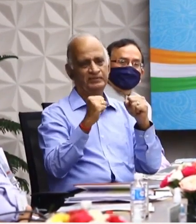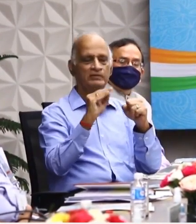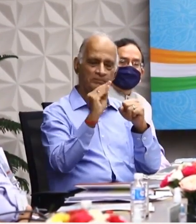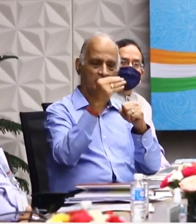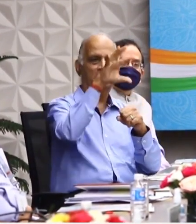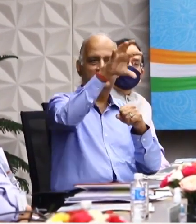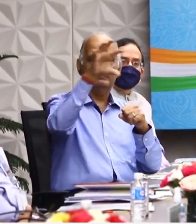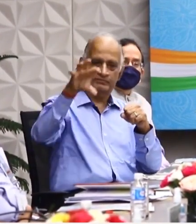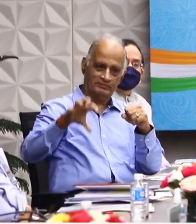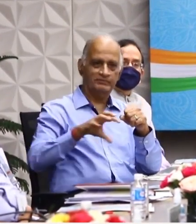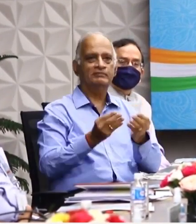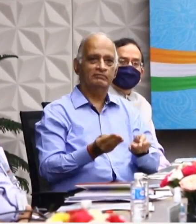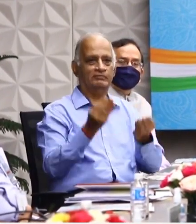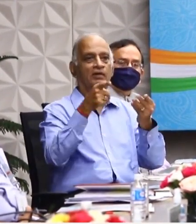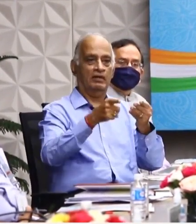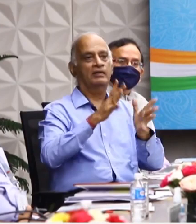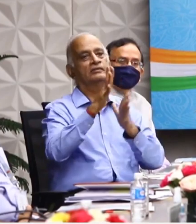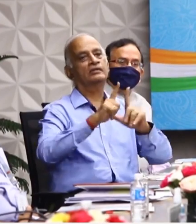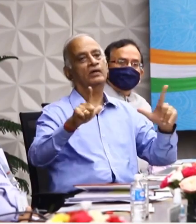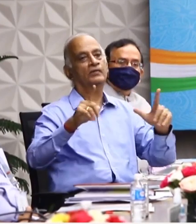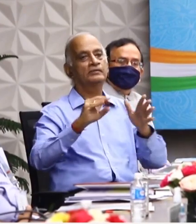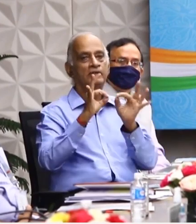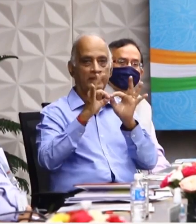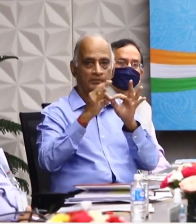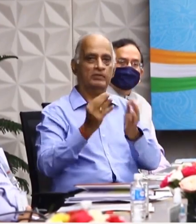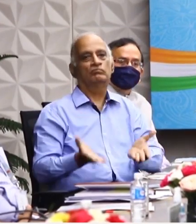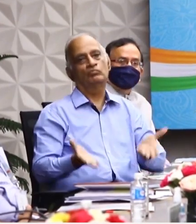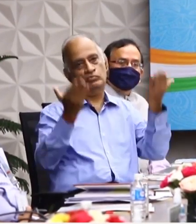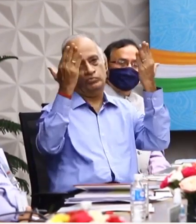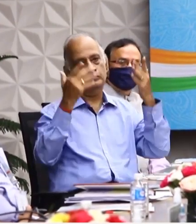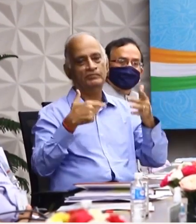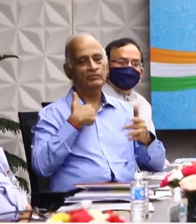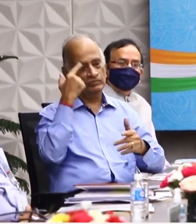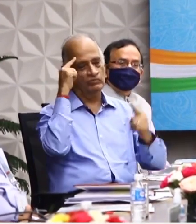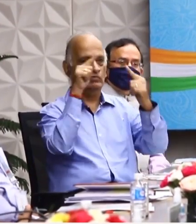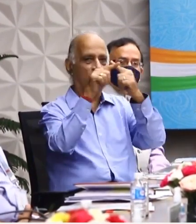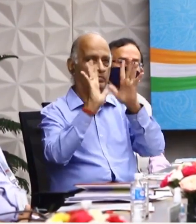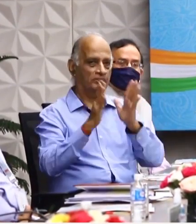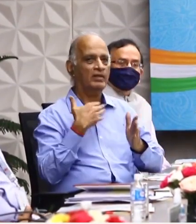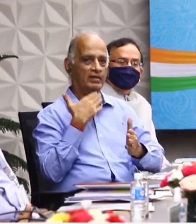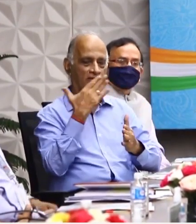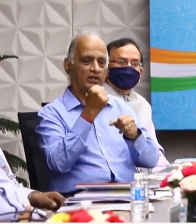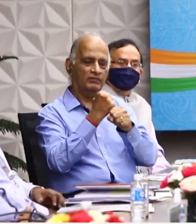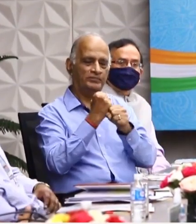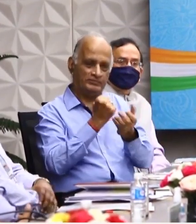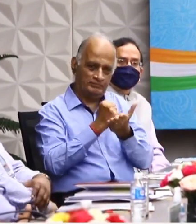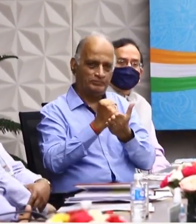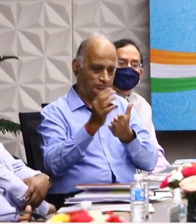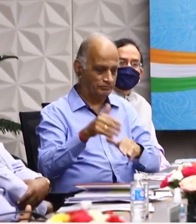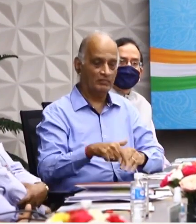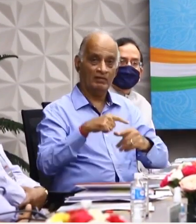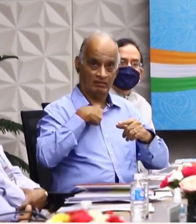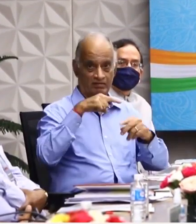ही सभी लोग नहीं आ सकते तो बहुत ज़्यादा डिफ़िकल्ट होता है, तो स्टेट में भी उनके लिए जोनल सेंटर बनाए जाएं तो ज़्यादा से ज़्यादा जिसके लिए इंटरप्रेटर्स भी